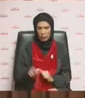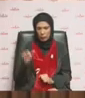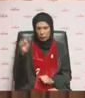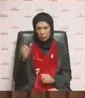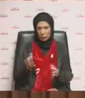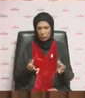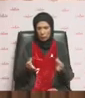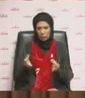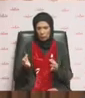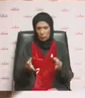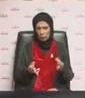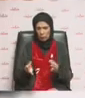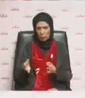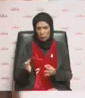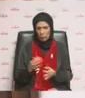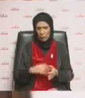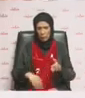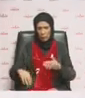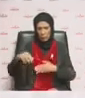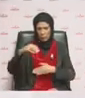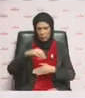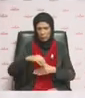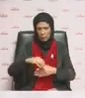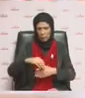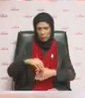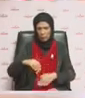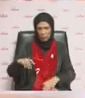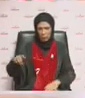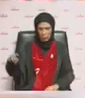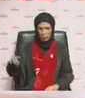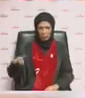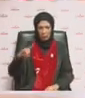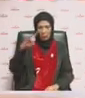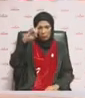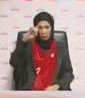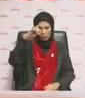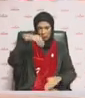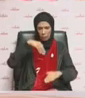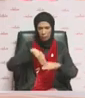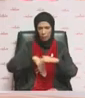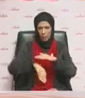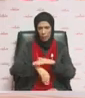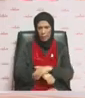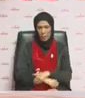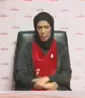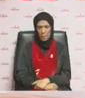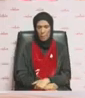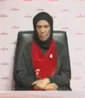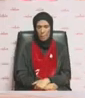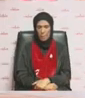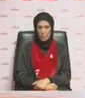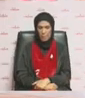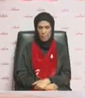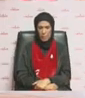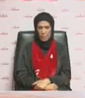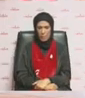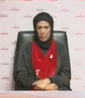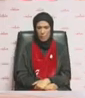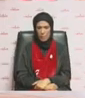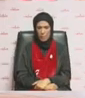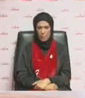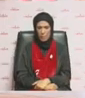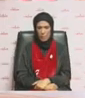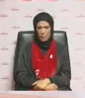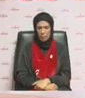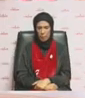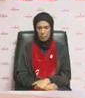اللي حدد لهم موقع تنزيل الطائرة، يعني هيبقى تكلفة يعني لازم يحاسبون عليها. جرفة